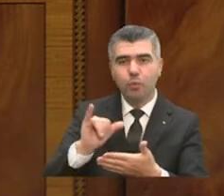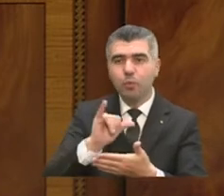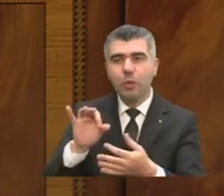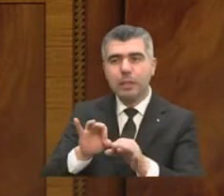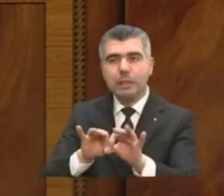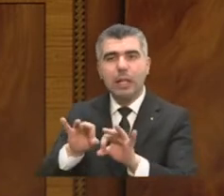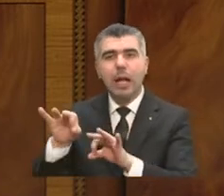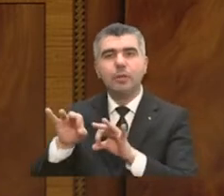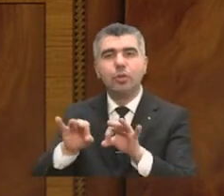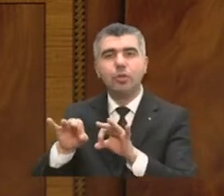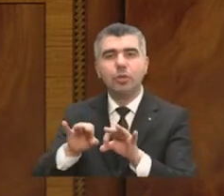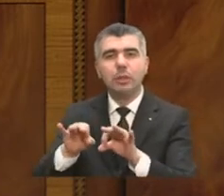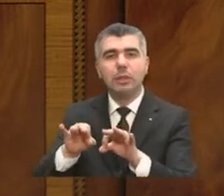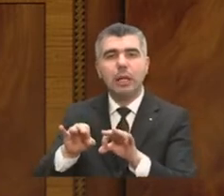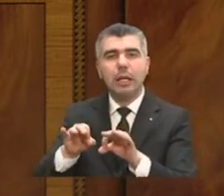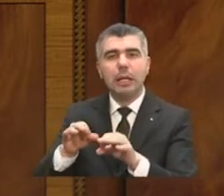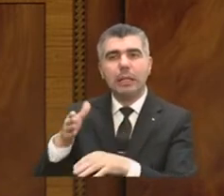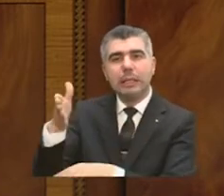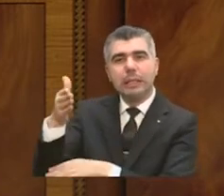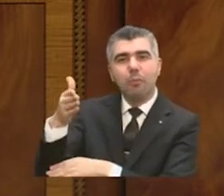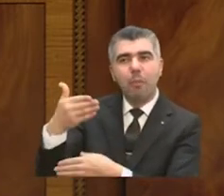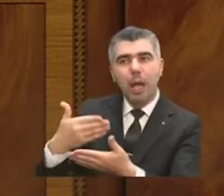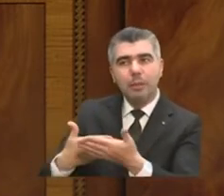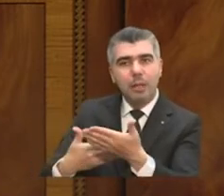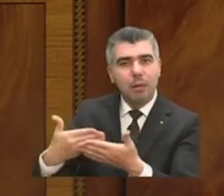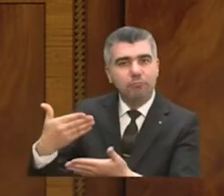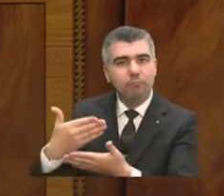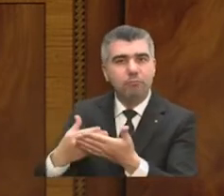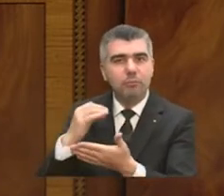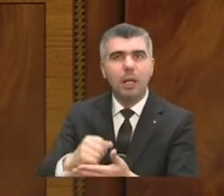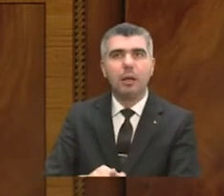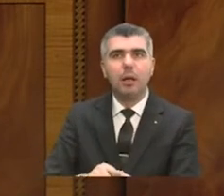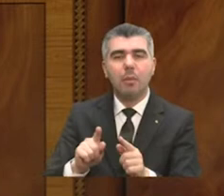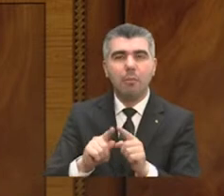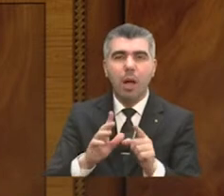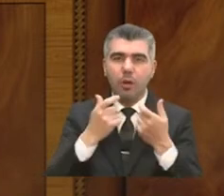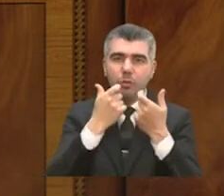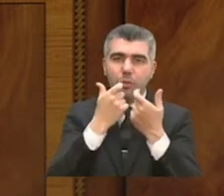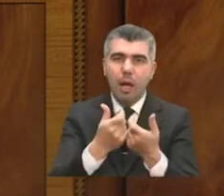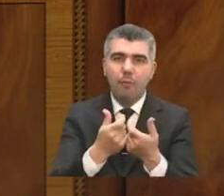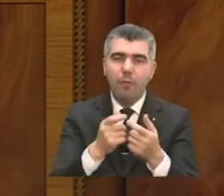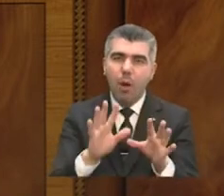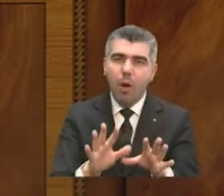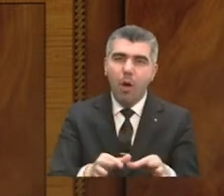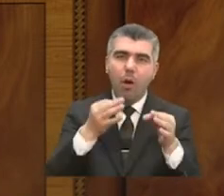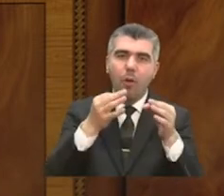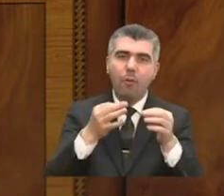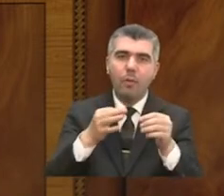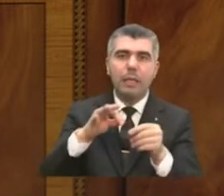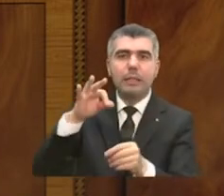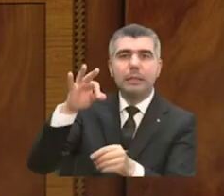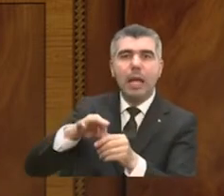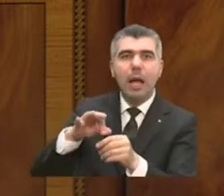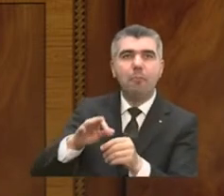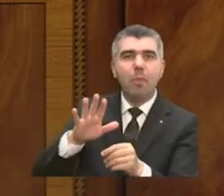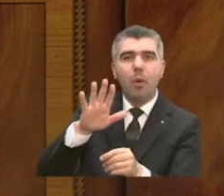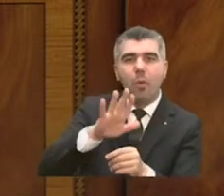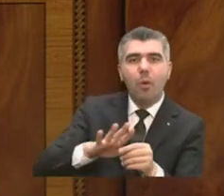cette décision, évidemment, nous amène aussi à nous poser la question sur la nature de